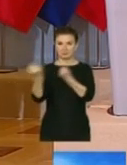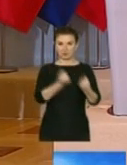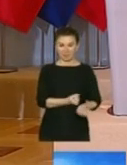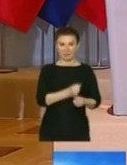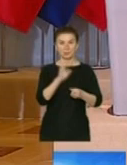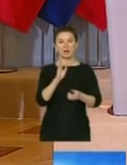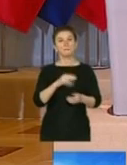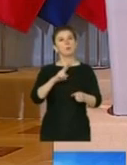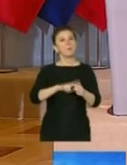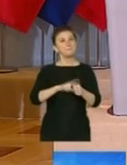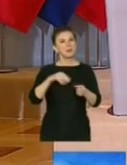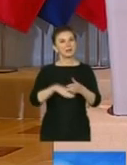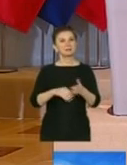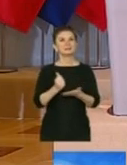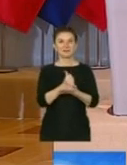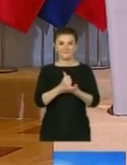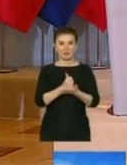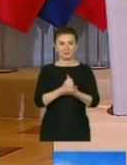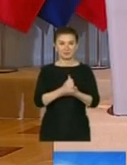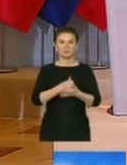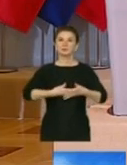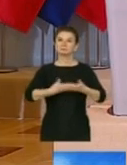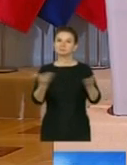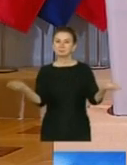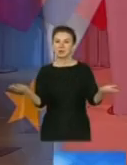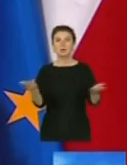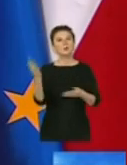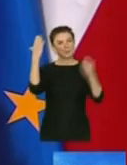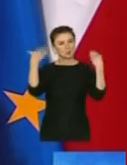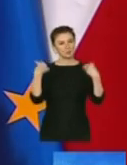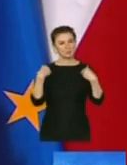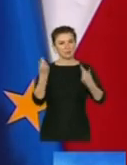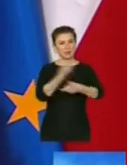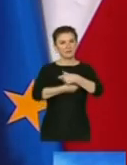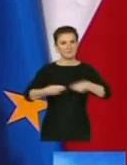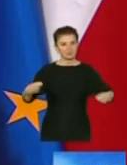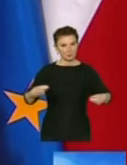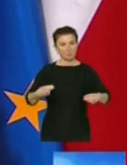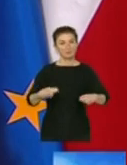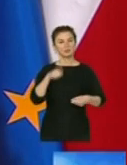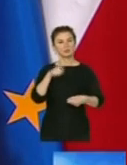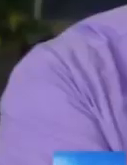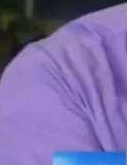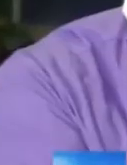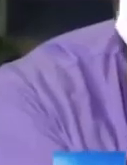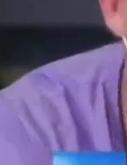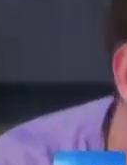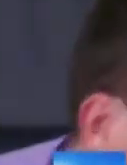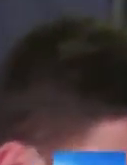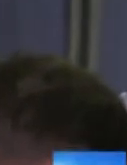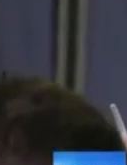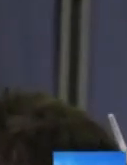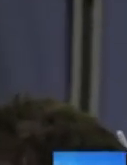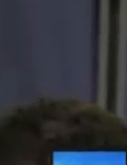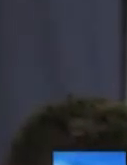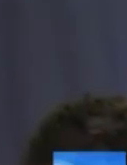hurtowni farmaceutycznych do szpitali węzłowych. Przypomnijmy, to jest 509 szpitali. Na początek